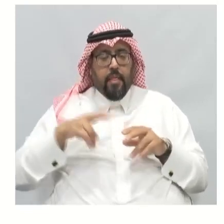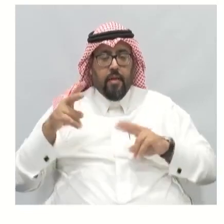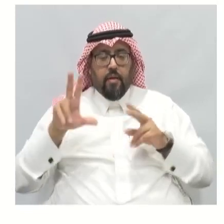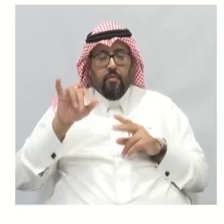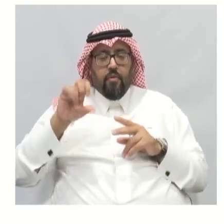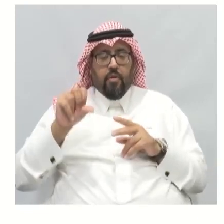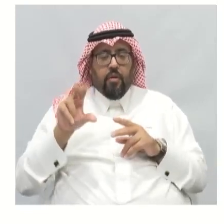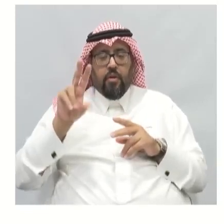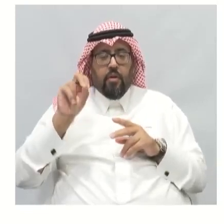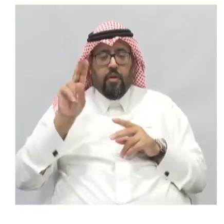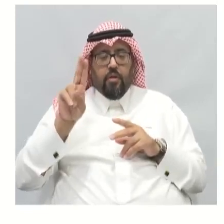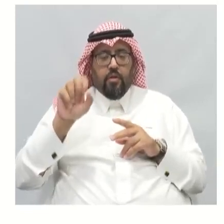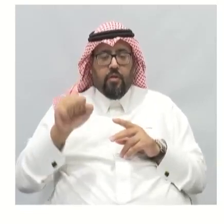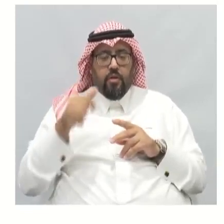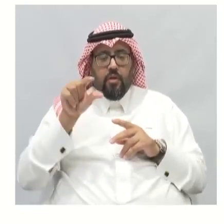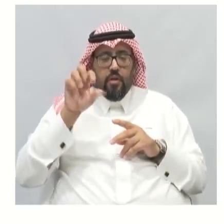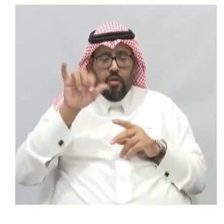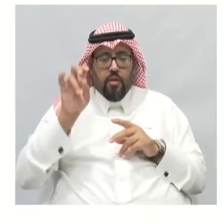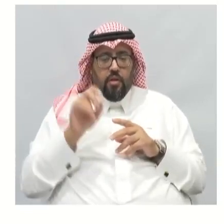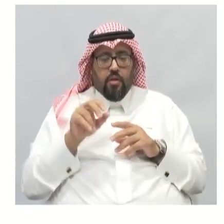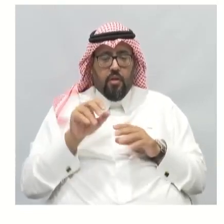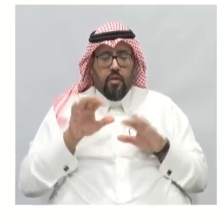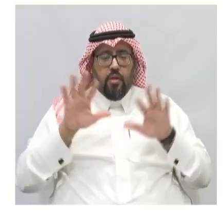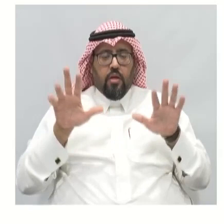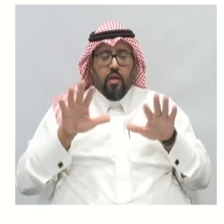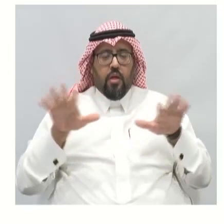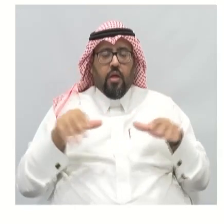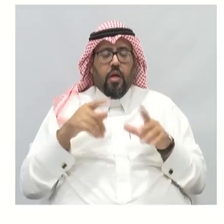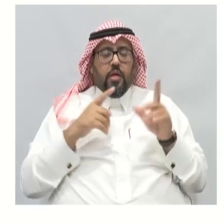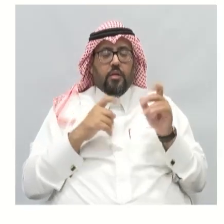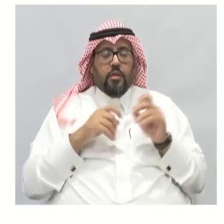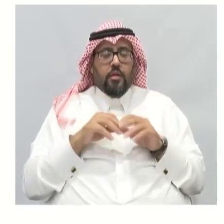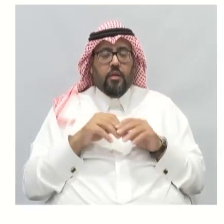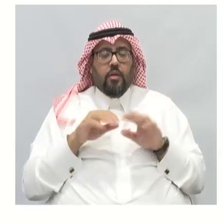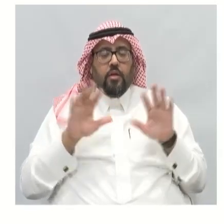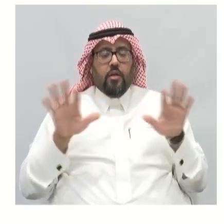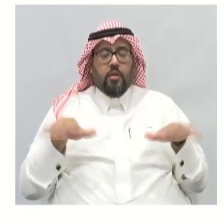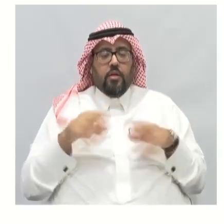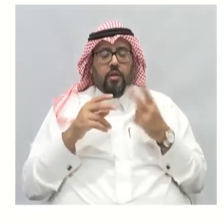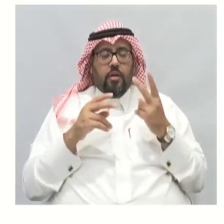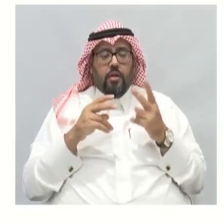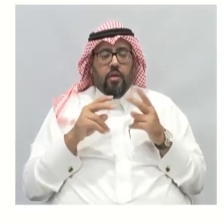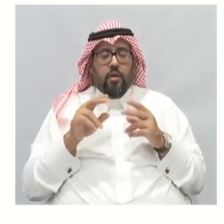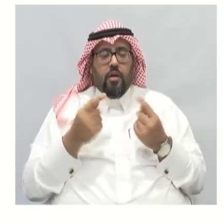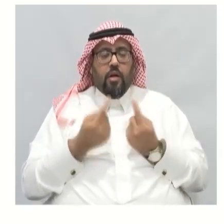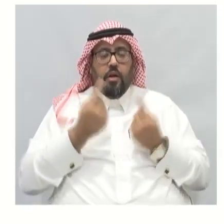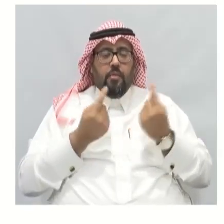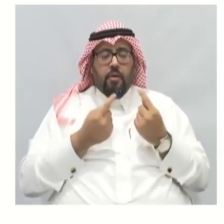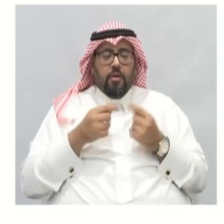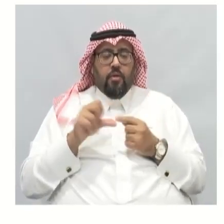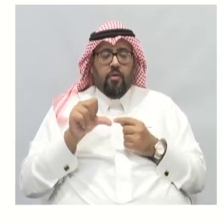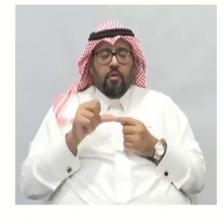الاقتصاديه من اهم الموارد الاقتصاديه هي الثروه الزراعيه بشقيها النباتي